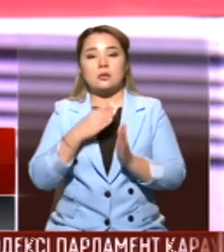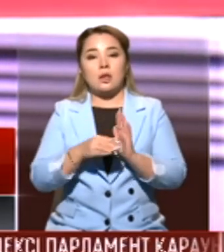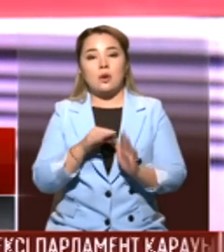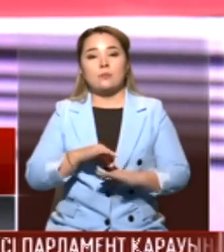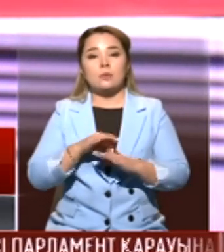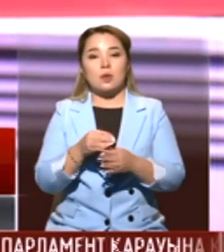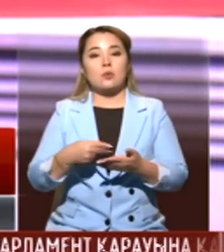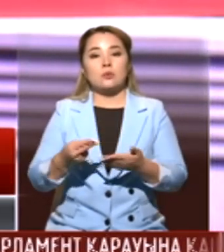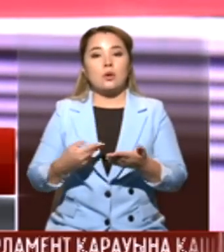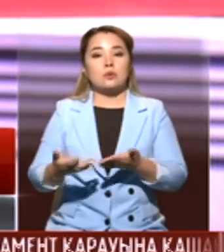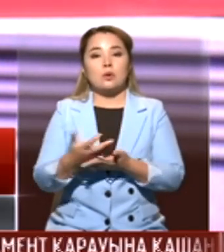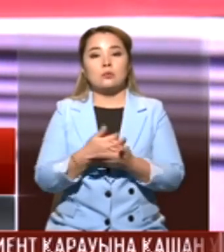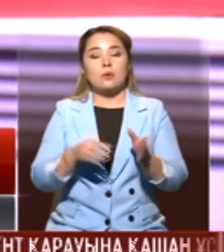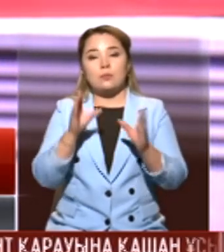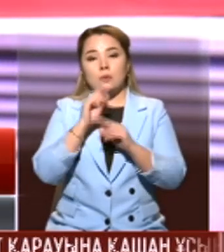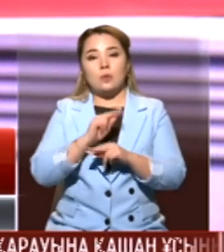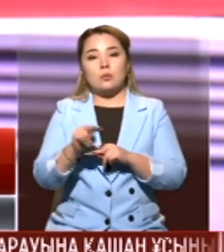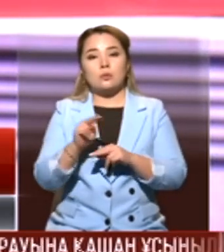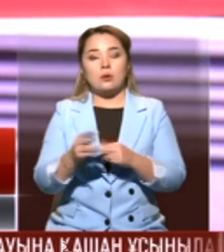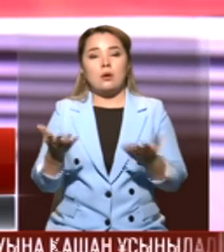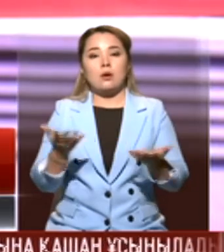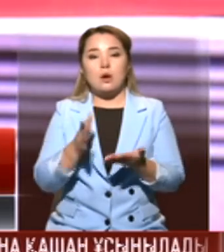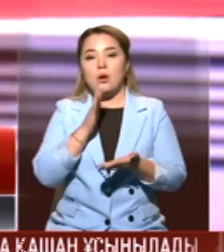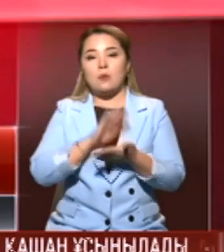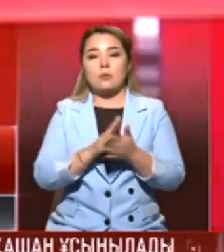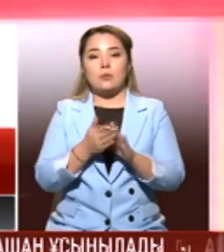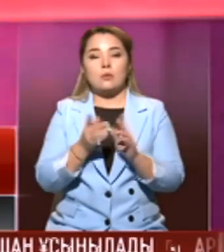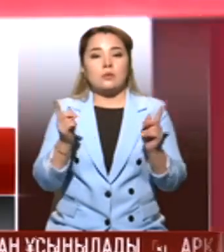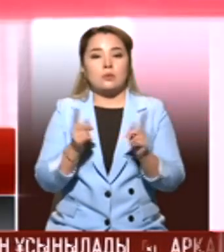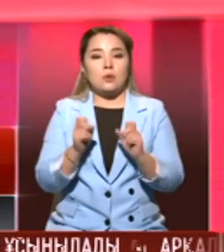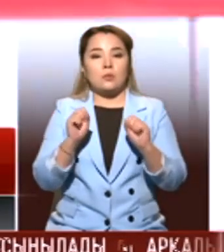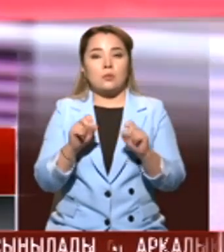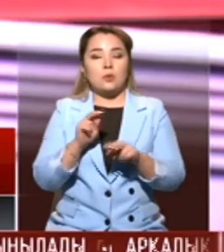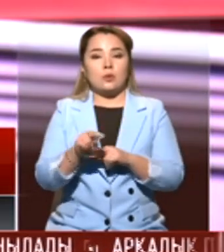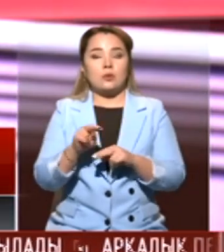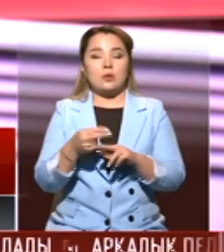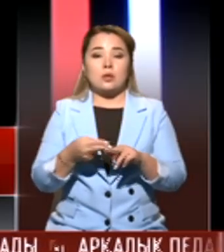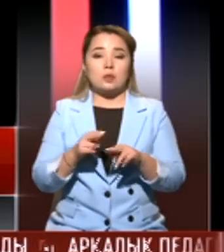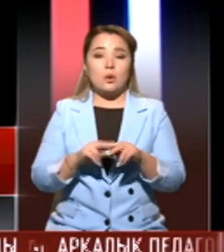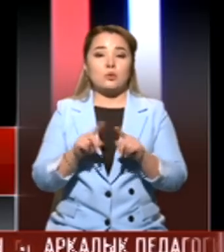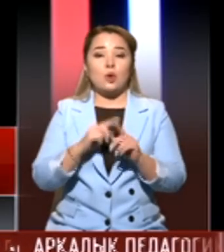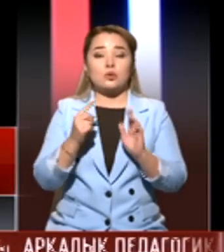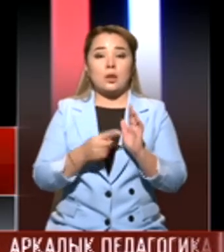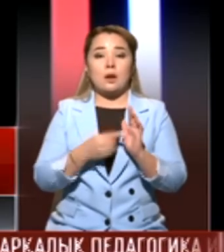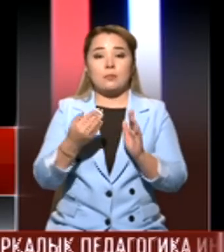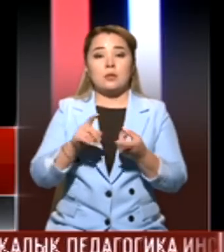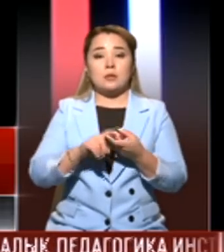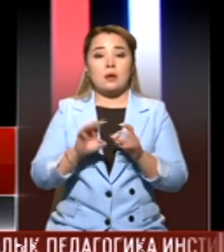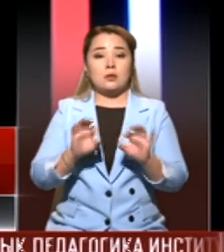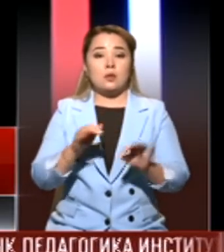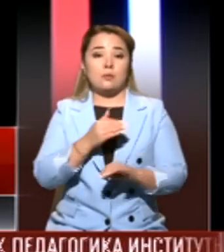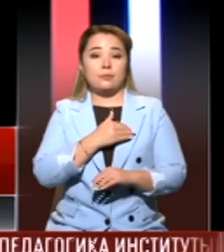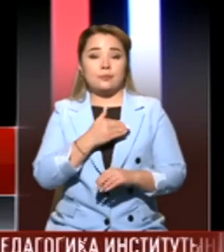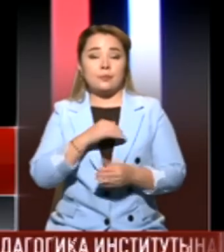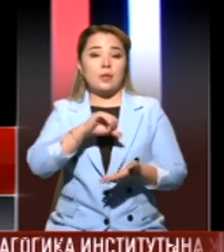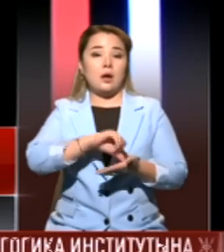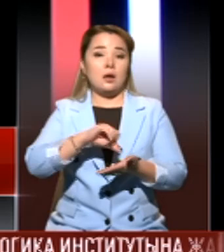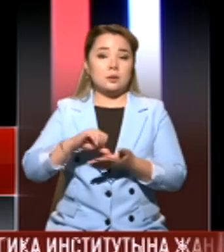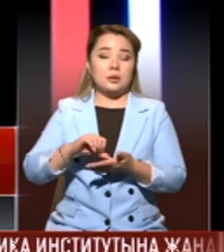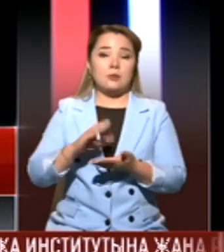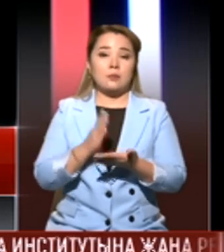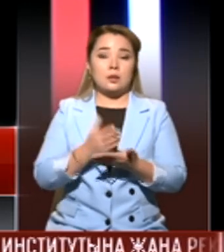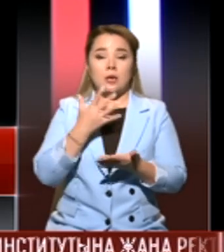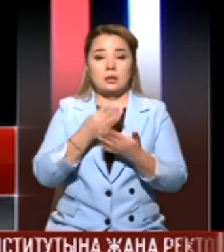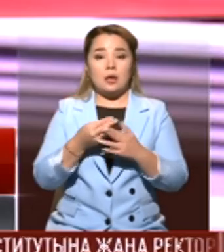қол жинап үлгердіңіздер және қалай оқытасыздар? Бұл жерде қол жинау деген сұрағыңызға байланысты айтқым келеді. Бұл енді кандидаттар қол